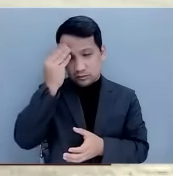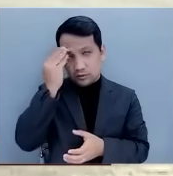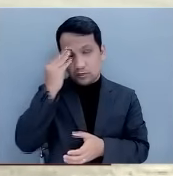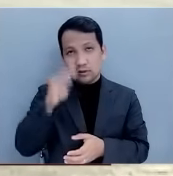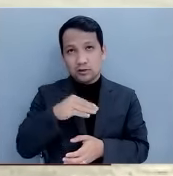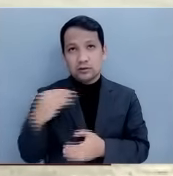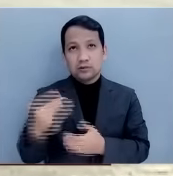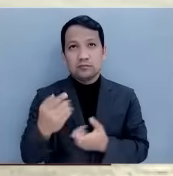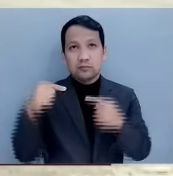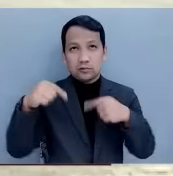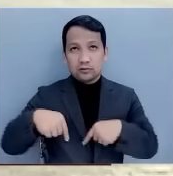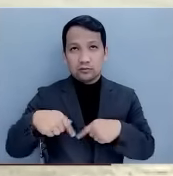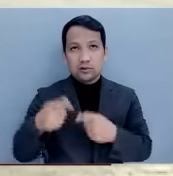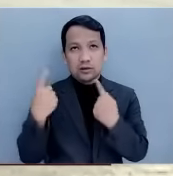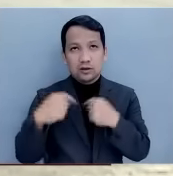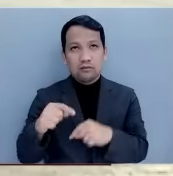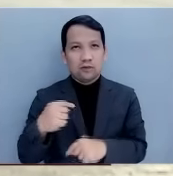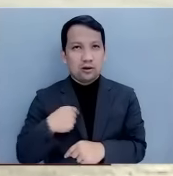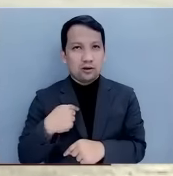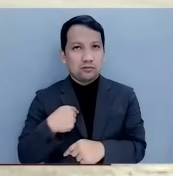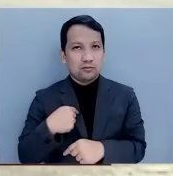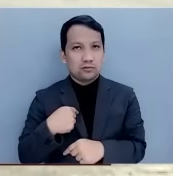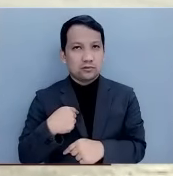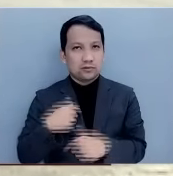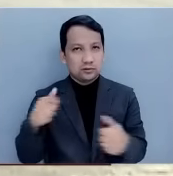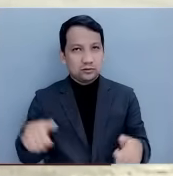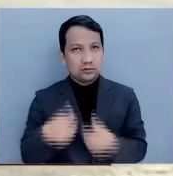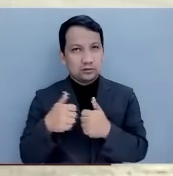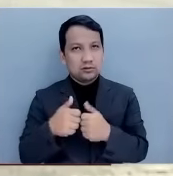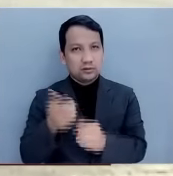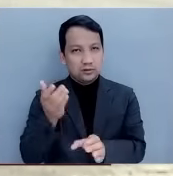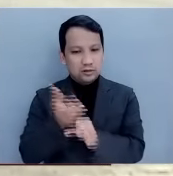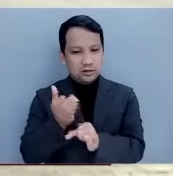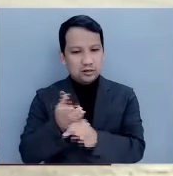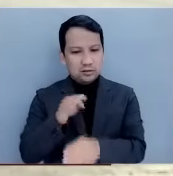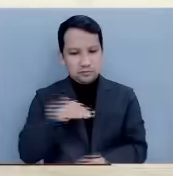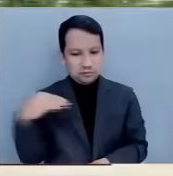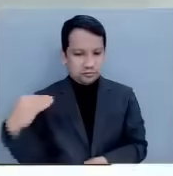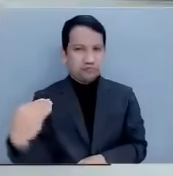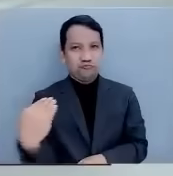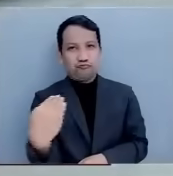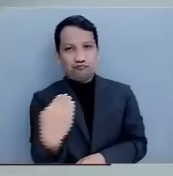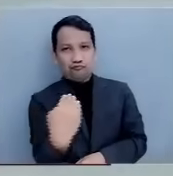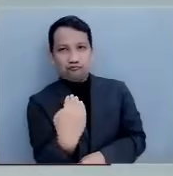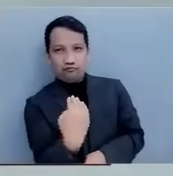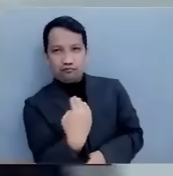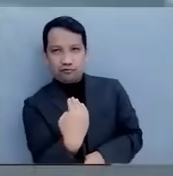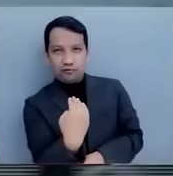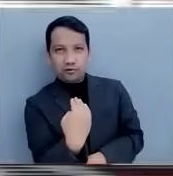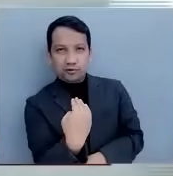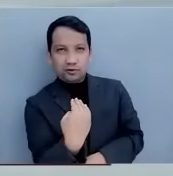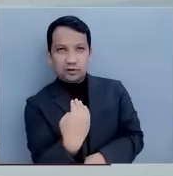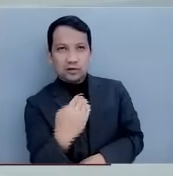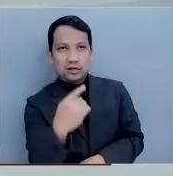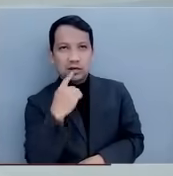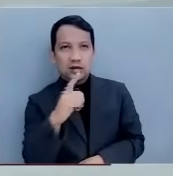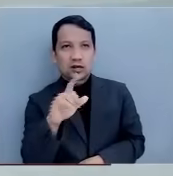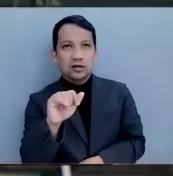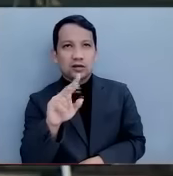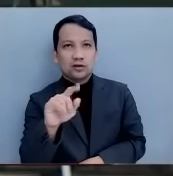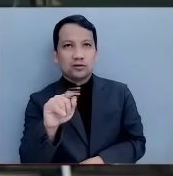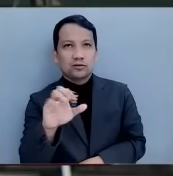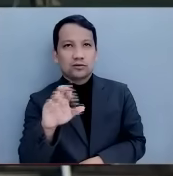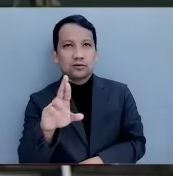naman ngayon ay susubukan ko ang kakaibang challenge ng car drifting. Isa ang Autocraft Drift School sa